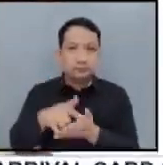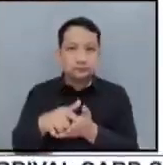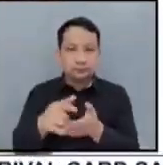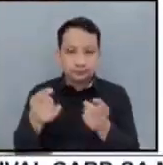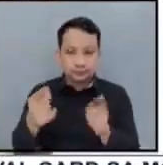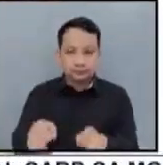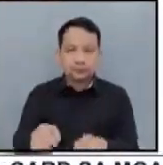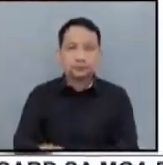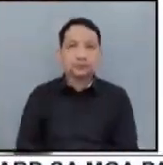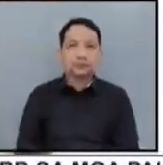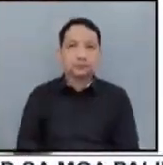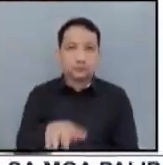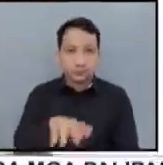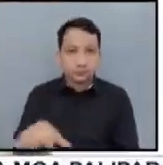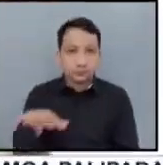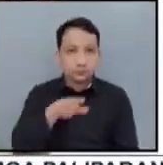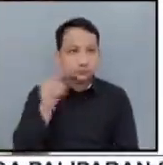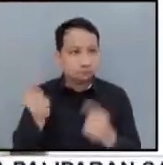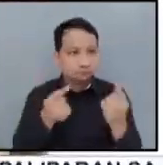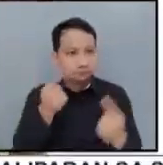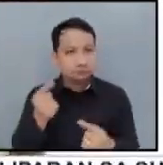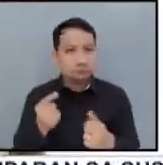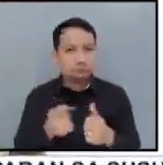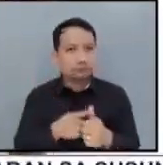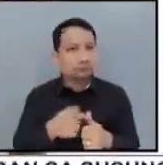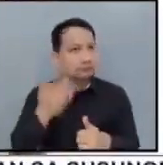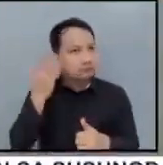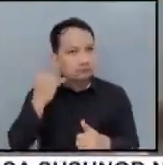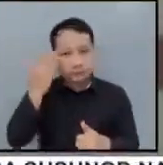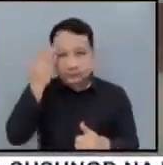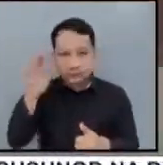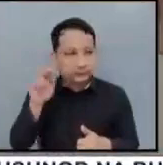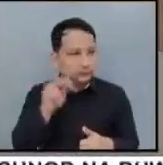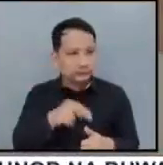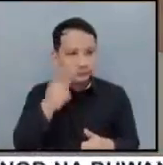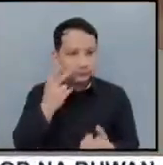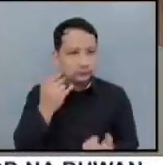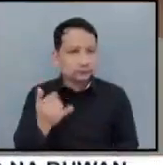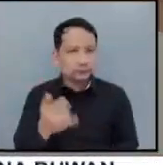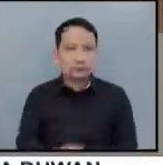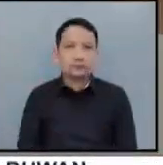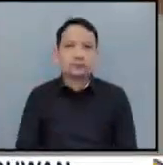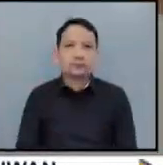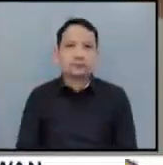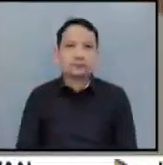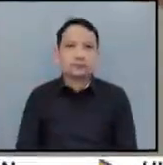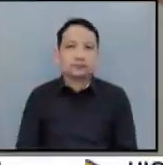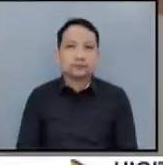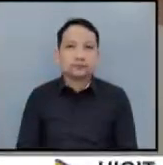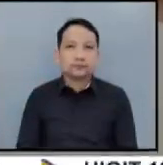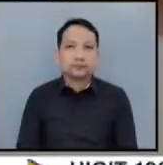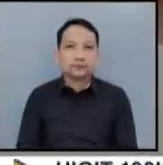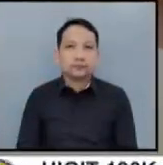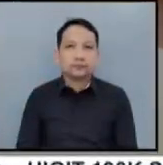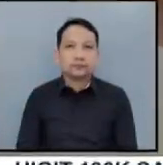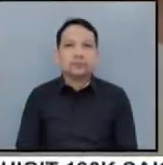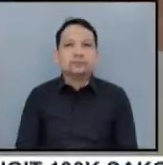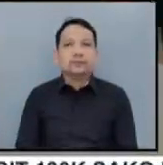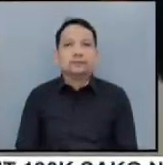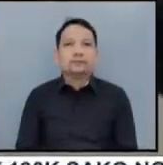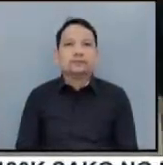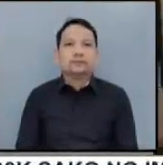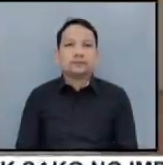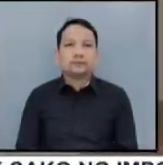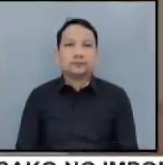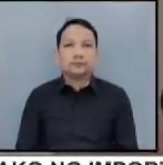the other considerations, hindi pa po natin ma-pinpoint as of now. We will be moving the aircraft here, point A to B. That